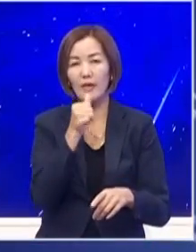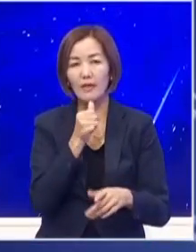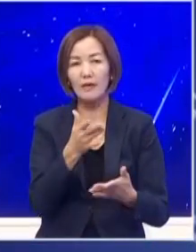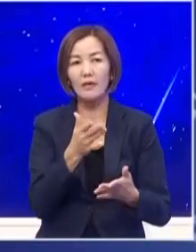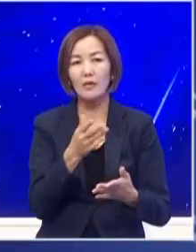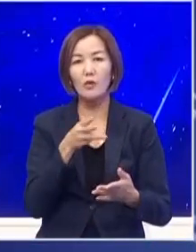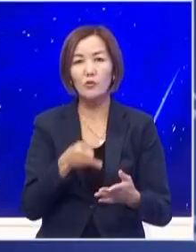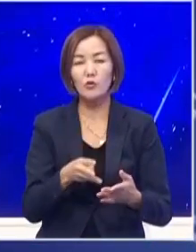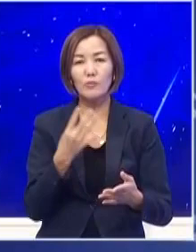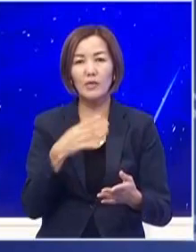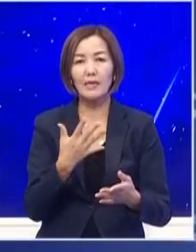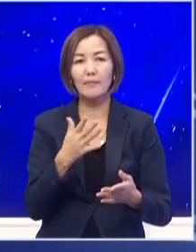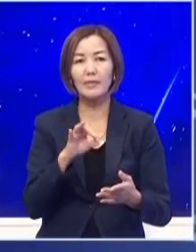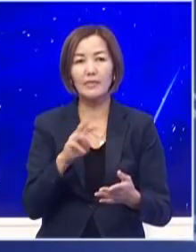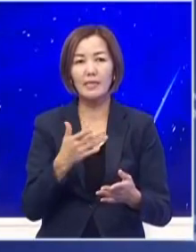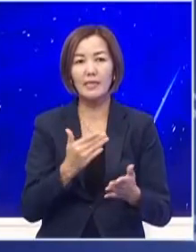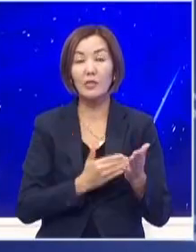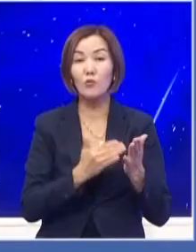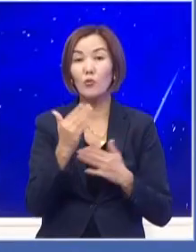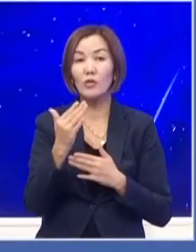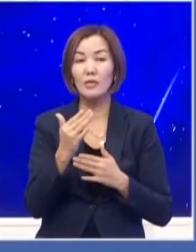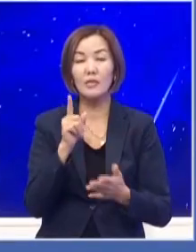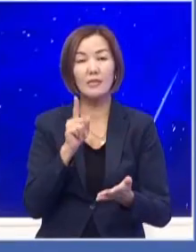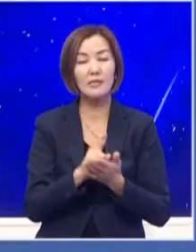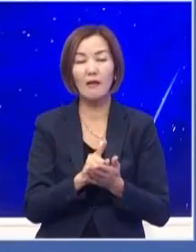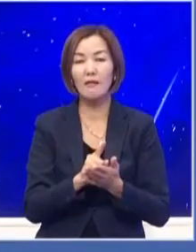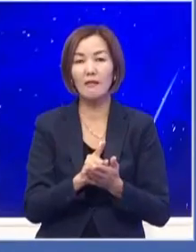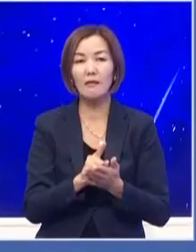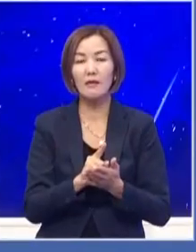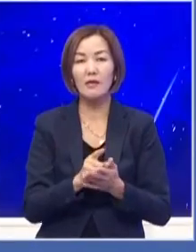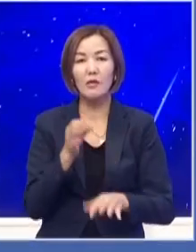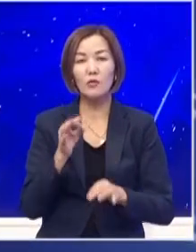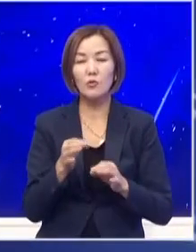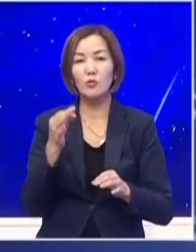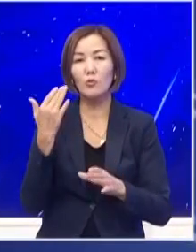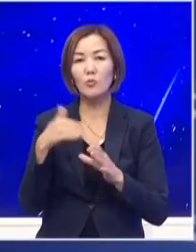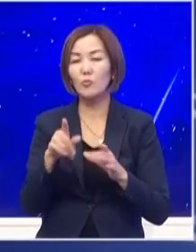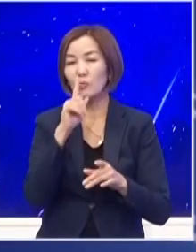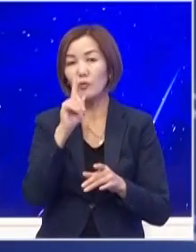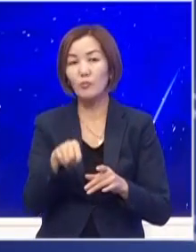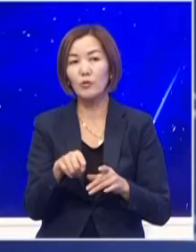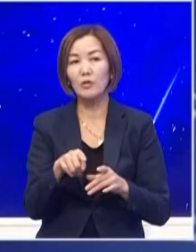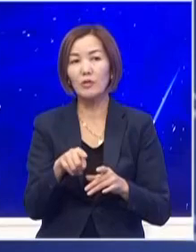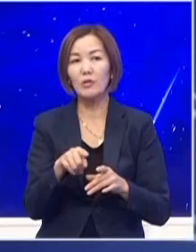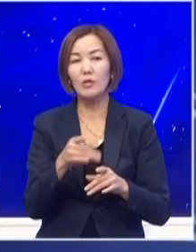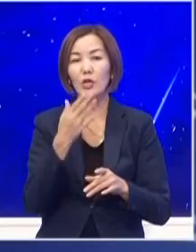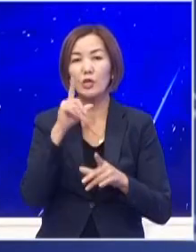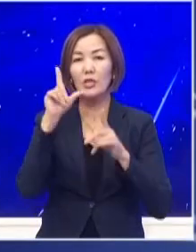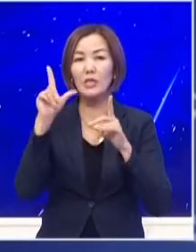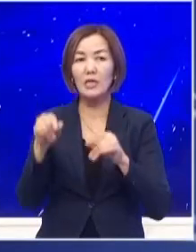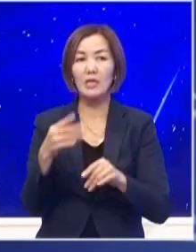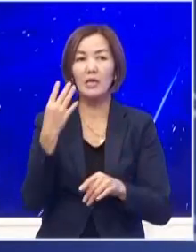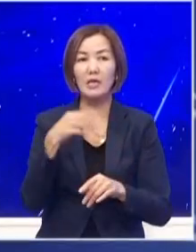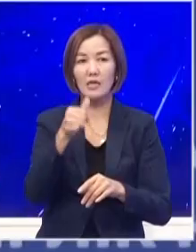яғни 3045 теңгеден аспаған жағдайда біз салықтық бұйрық шығарып, сот орындаушыларына бермейміз. Сонымен қатар шектерге шығуға